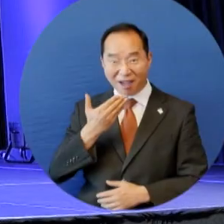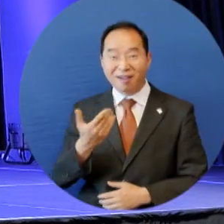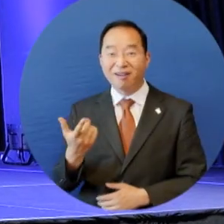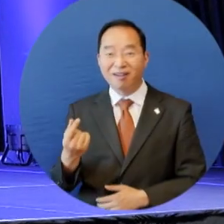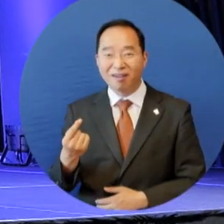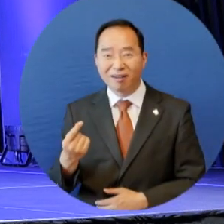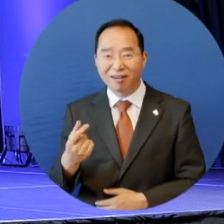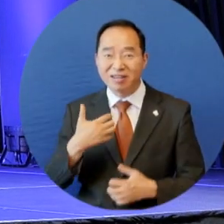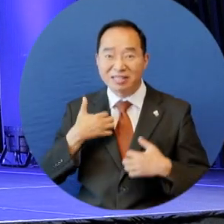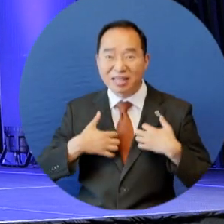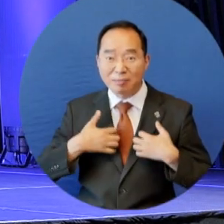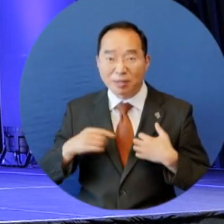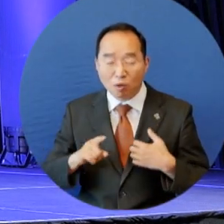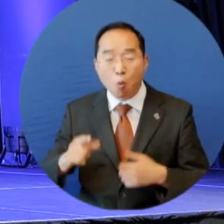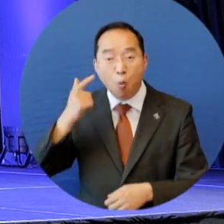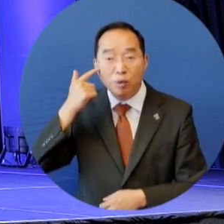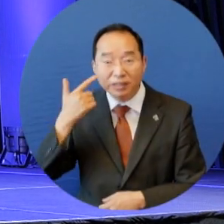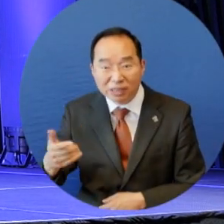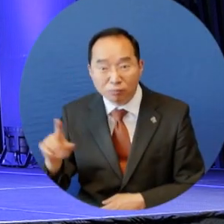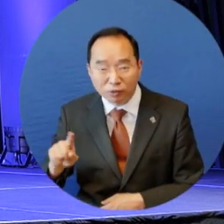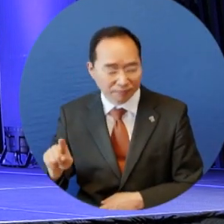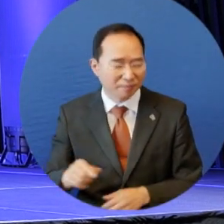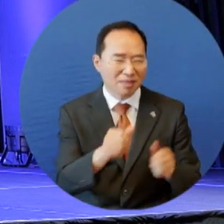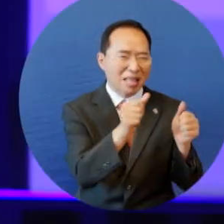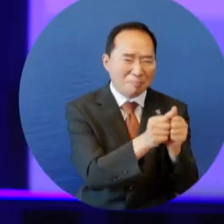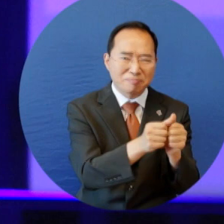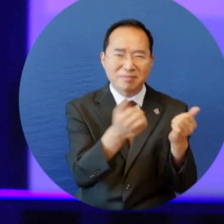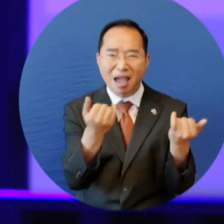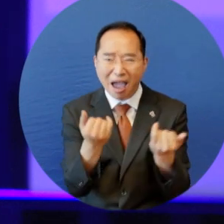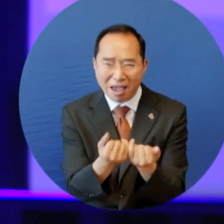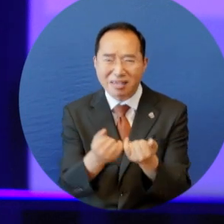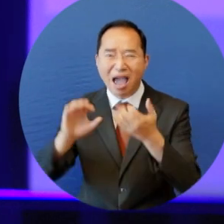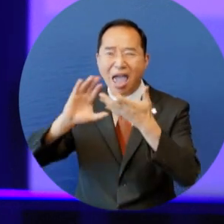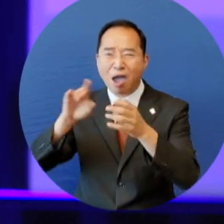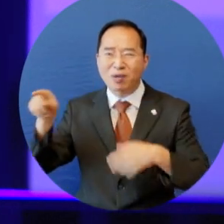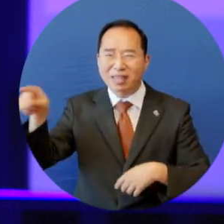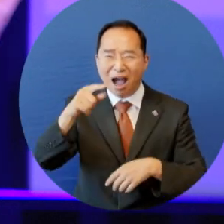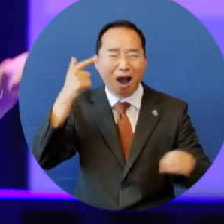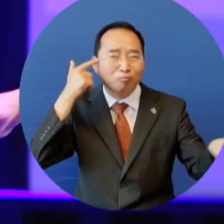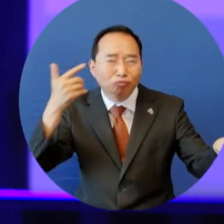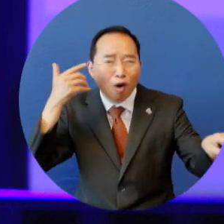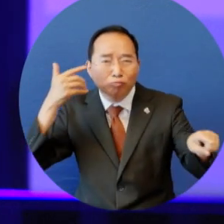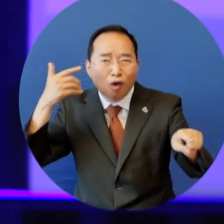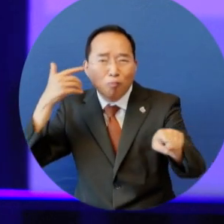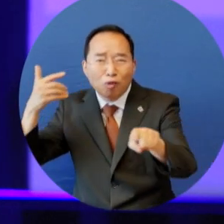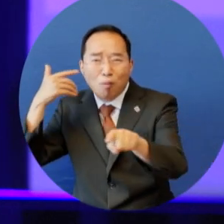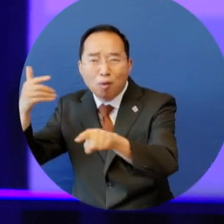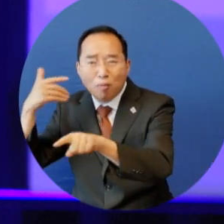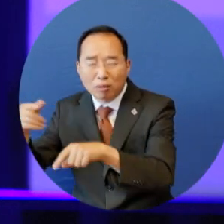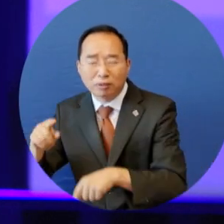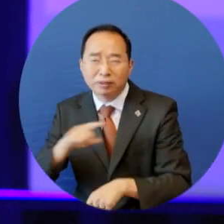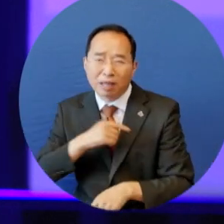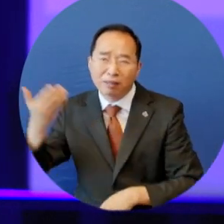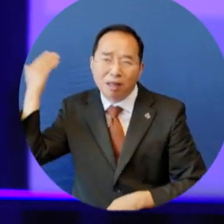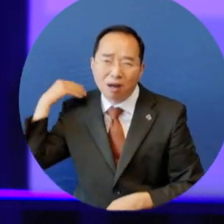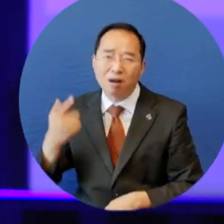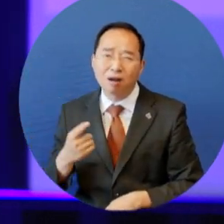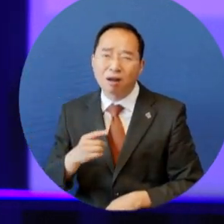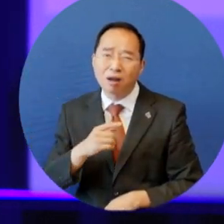같아요. 재미있는 것은요. 제가 이 질문을 남녀노소 또 해외에 나가서도 굉장히